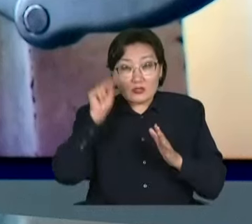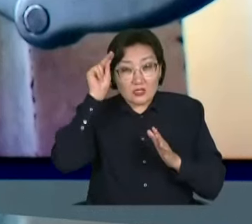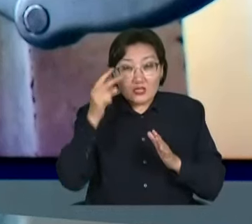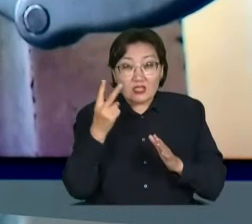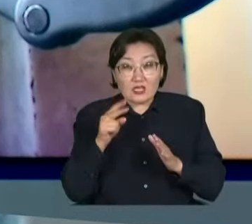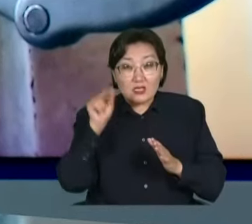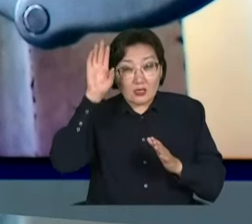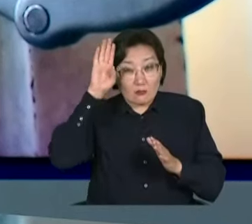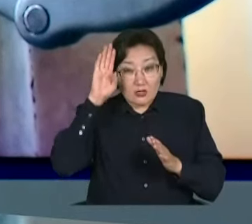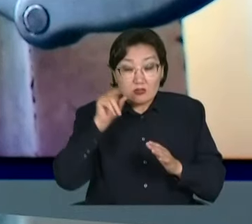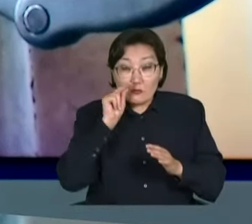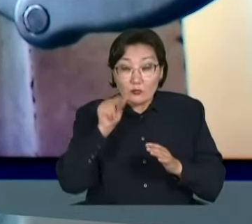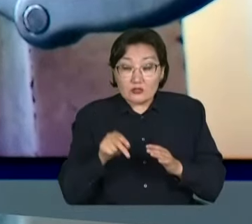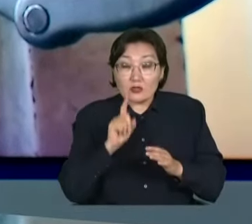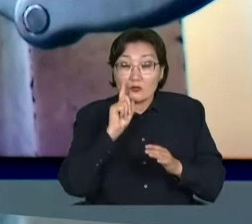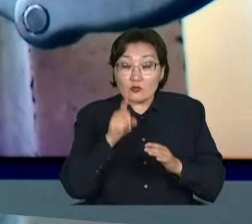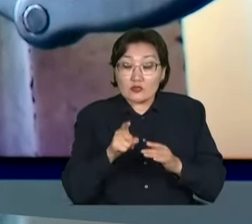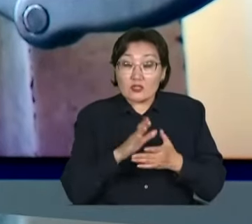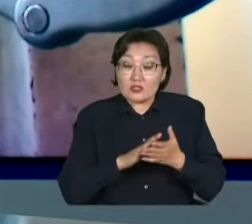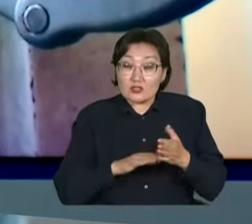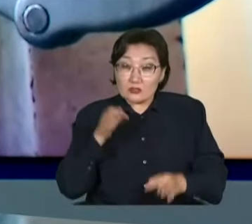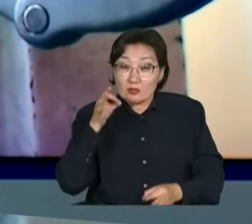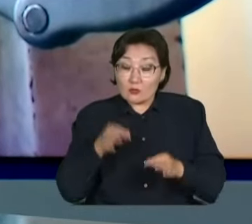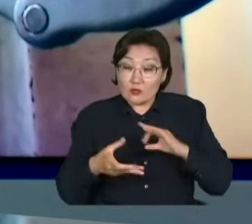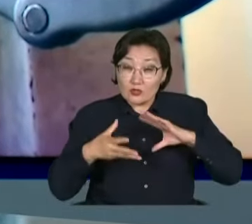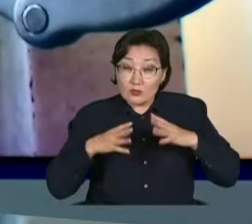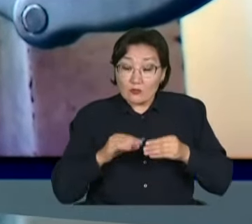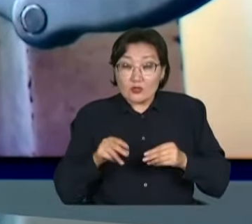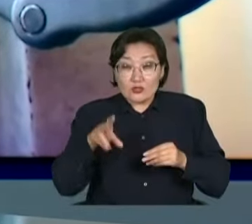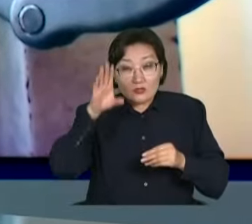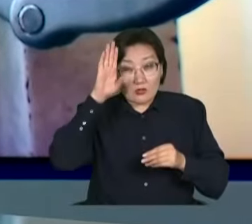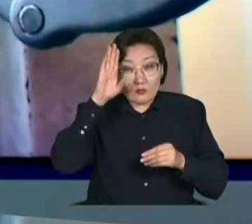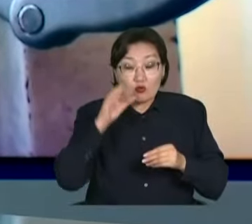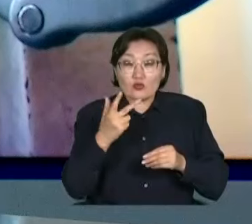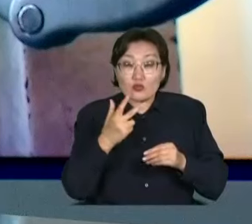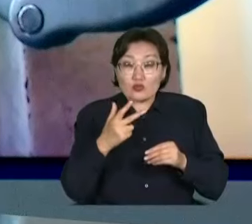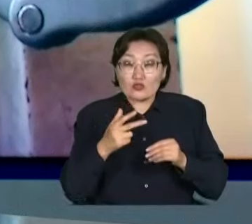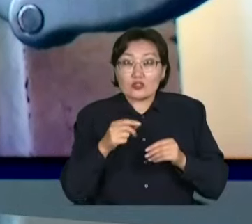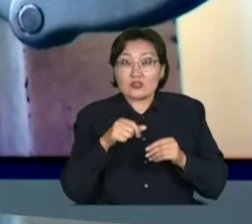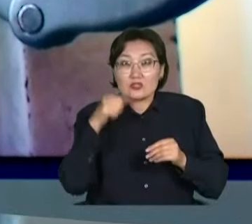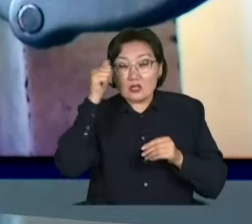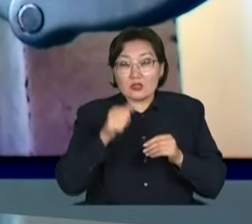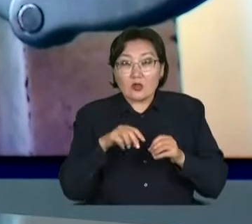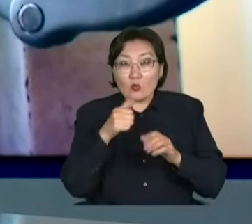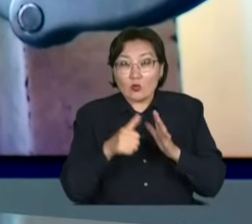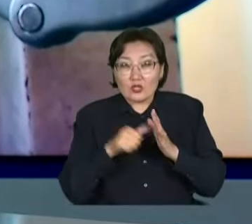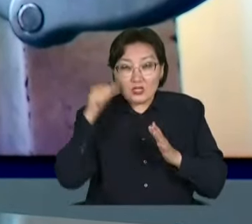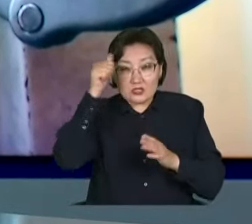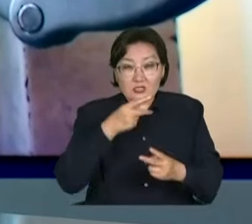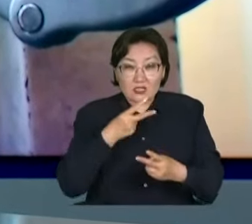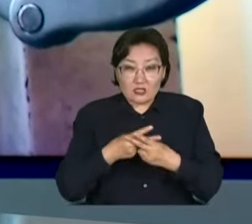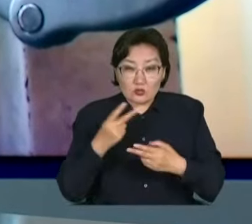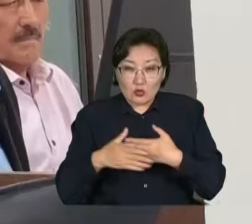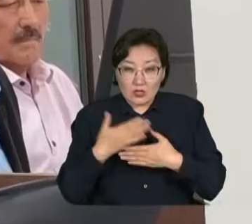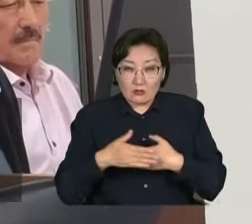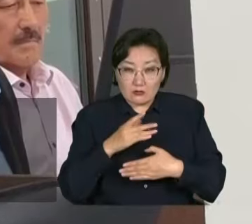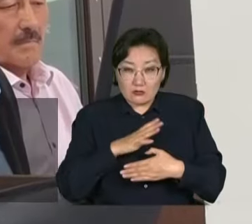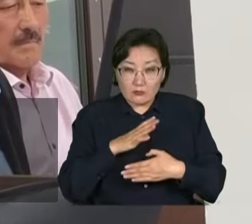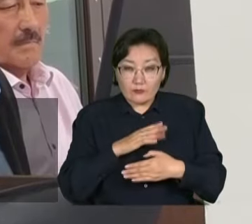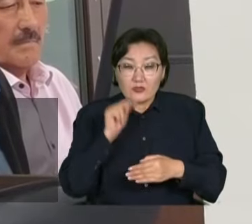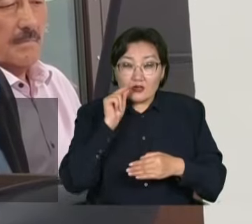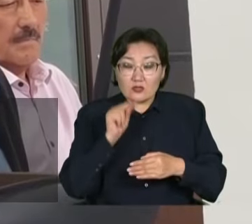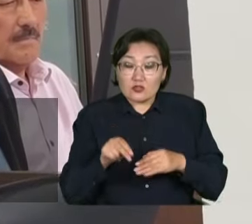бала ілінген. Бір жылға жалғасқан сот нәтижесінде жігіттер 3 жылдан 16 жылға дейін сотталды.